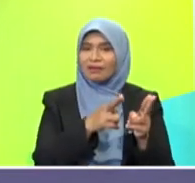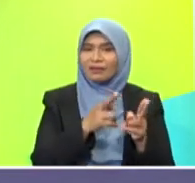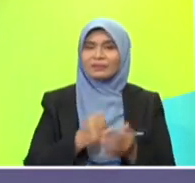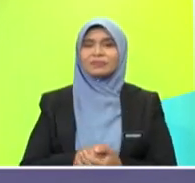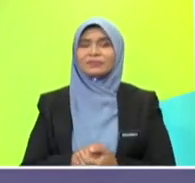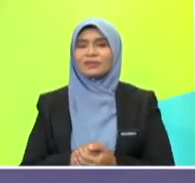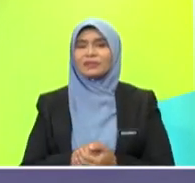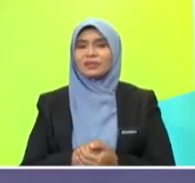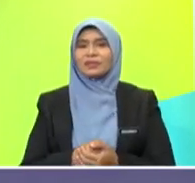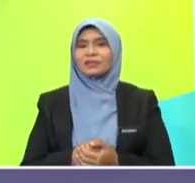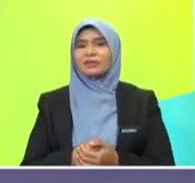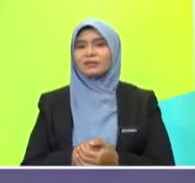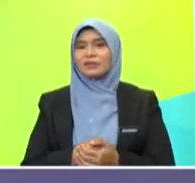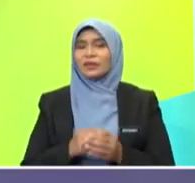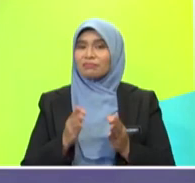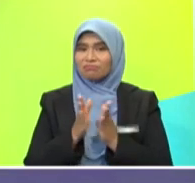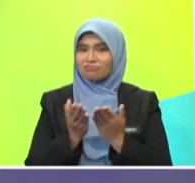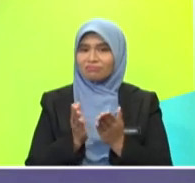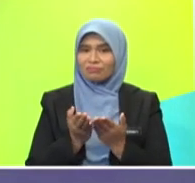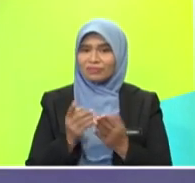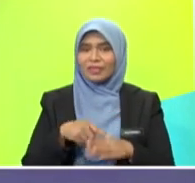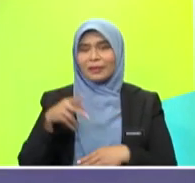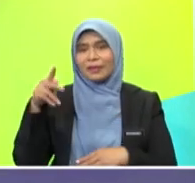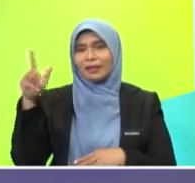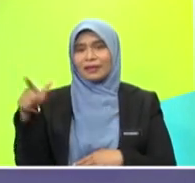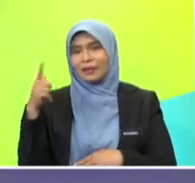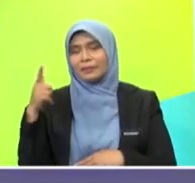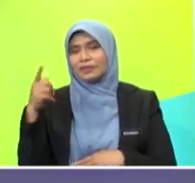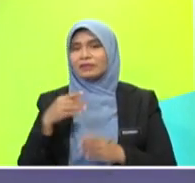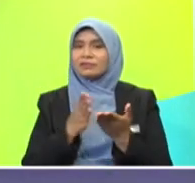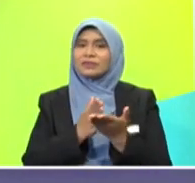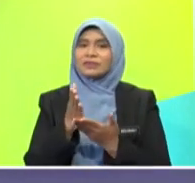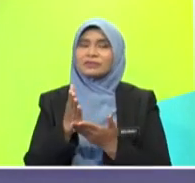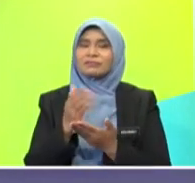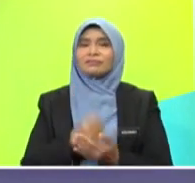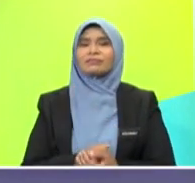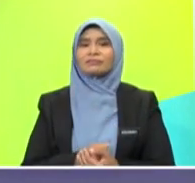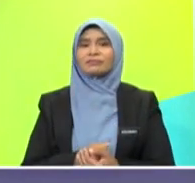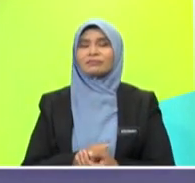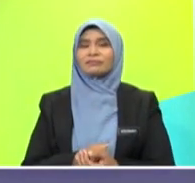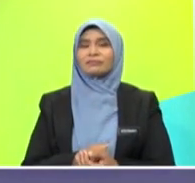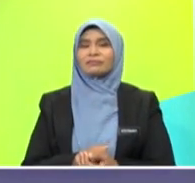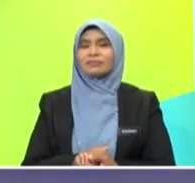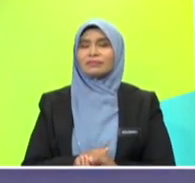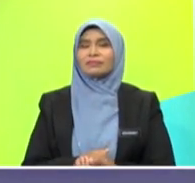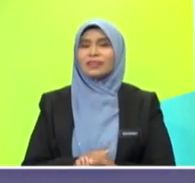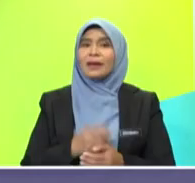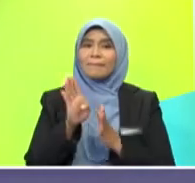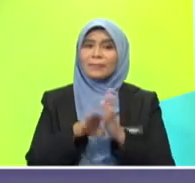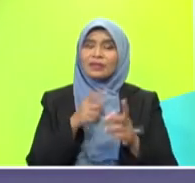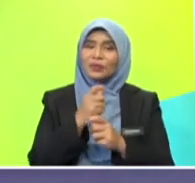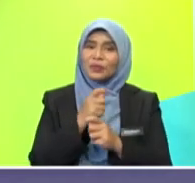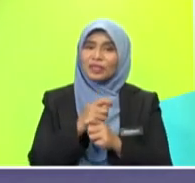mengenai buku yang seharusnya saya rasa bertugas